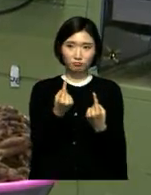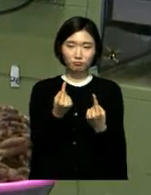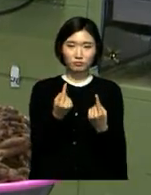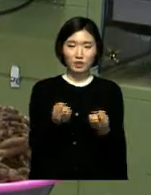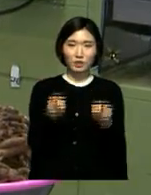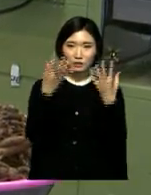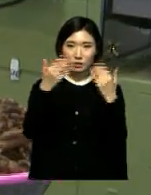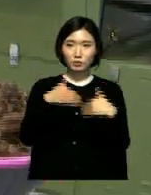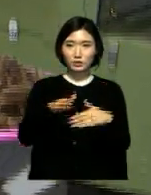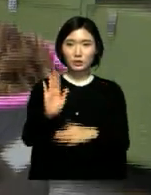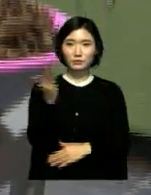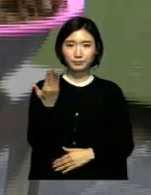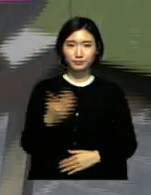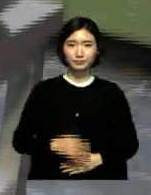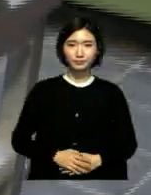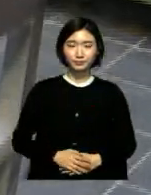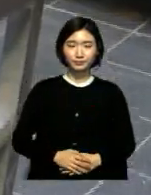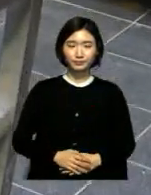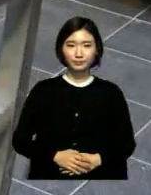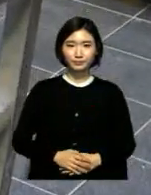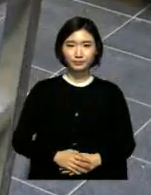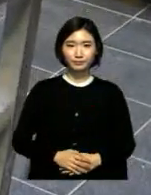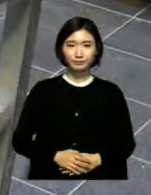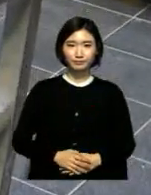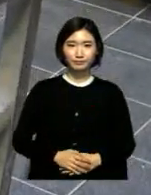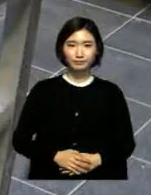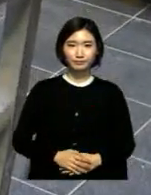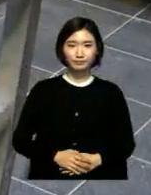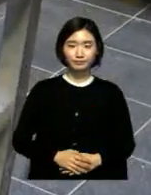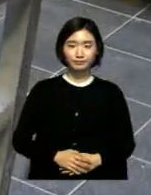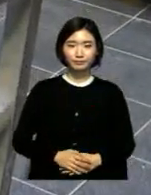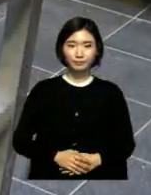진행됩니다 딜라이브 서울 경기 케이블 TV 유승환 있니다